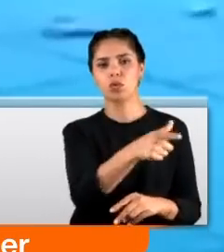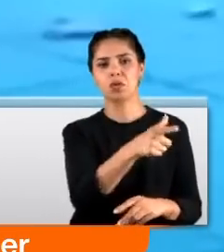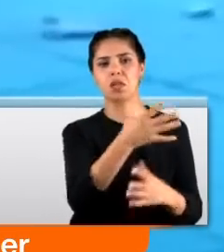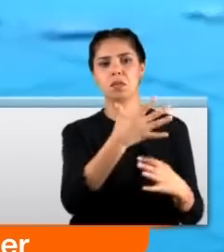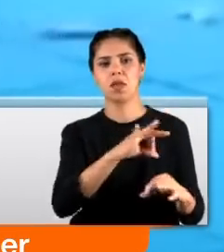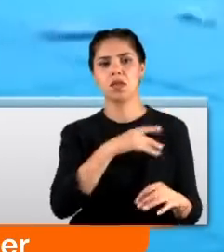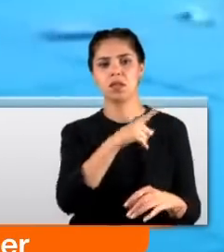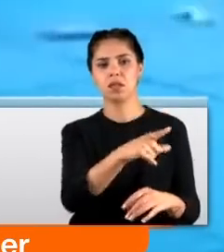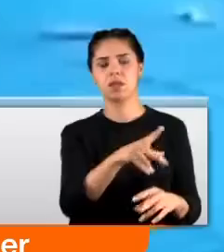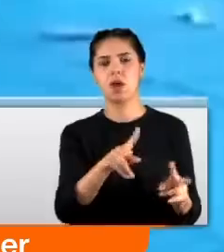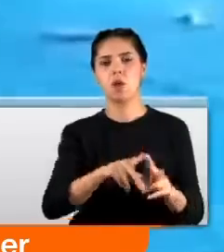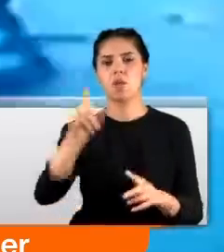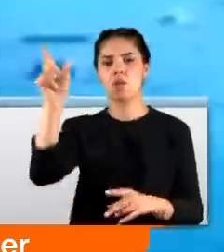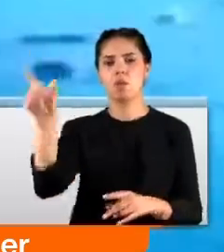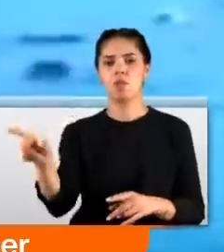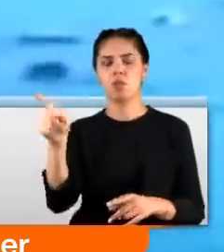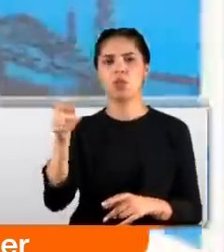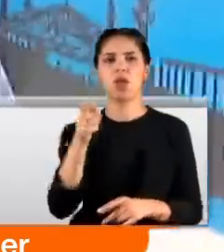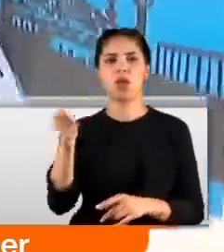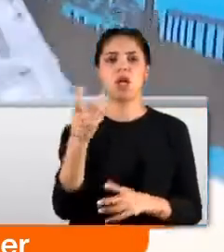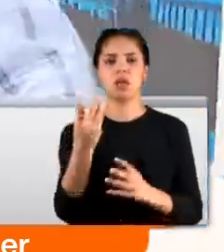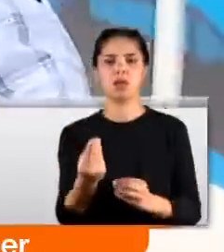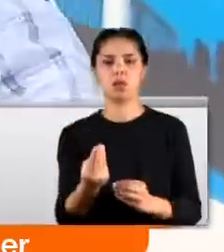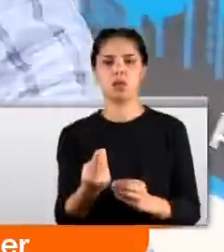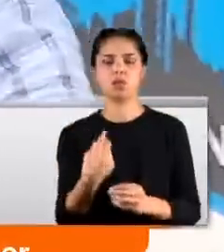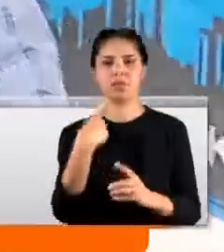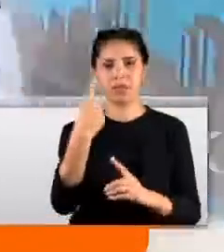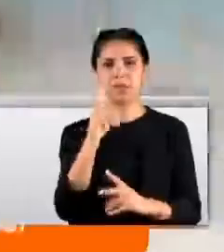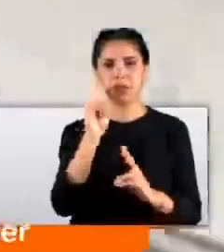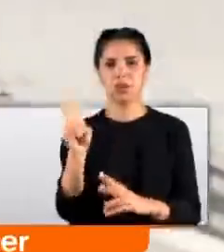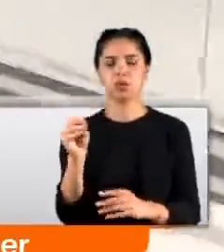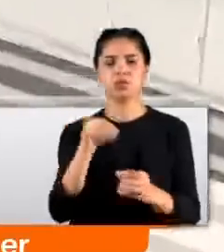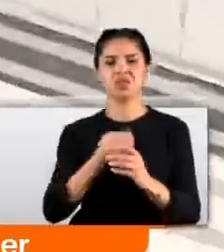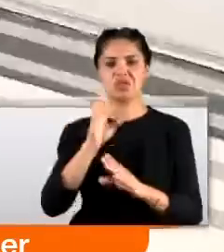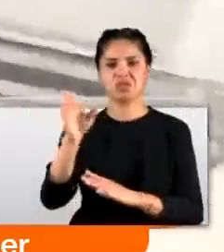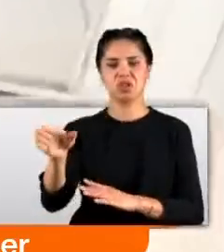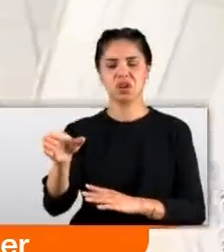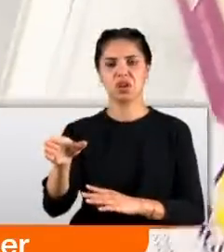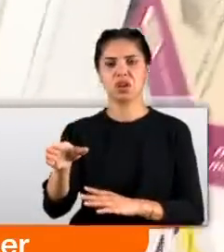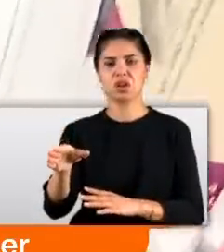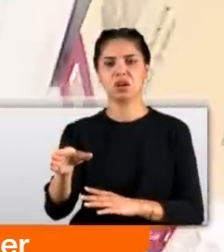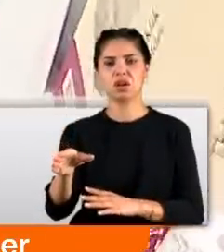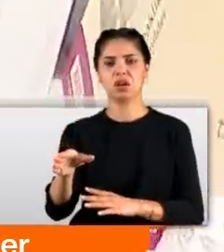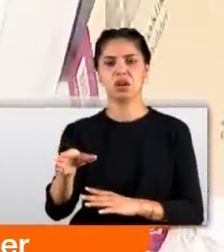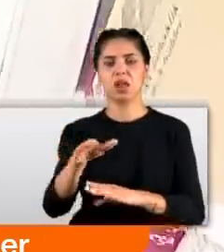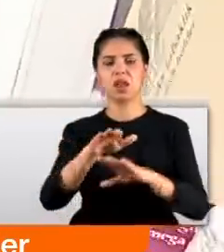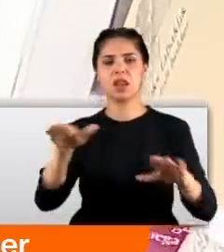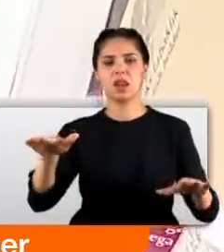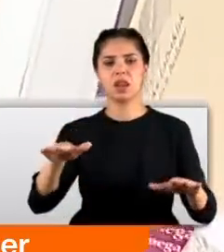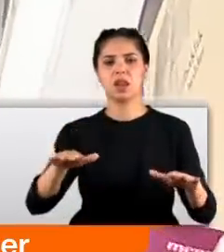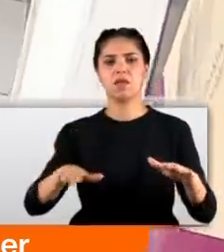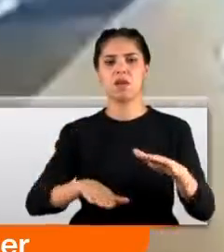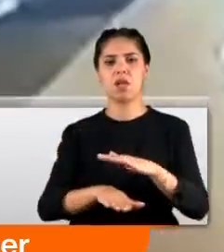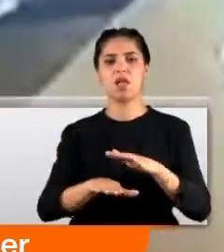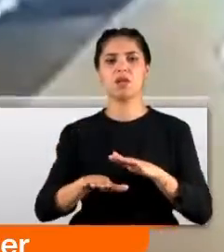hazırlıklı geldi. Murat Ulaş Kanbur'un katili oldu. Ben ilk burada gördüm, içeriye giriyordu. Tam içeriye girdiğinde şu rafın